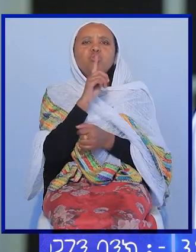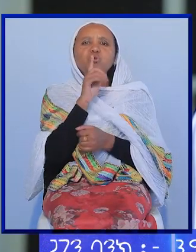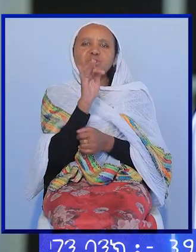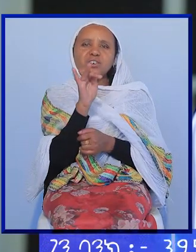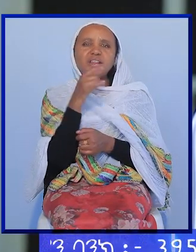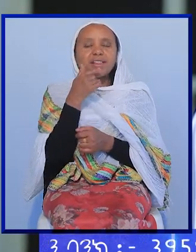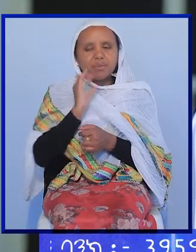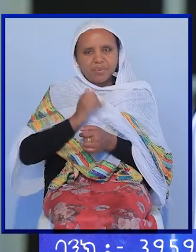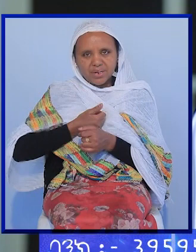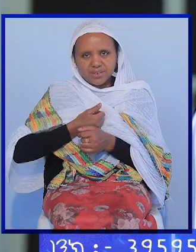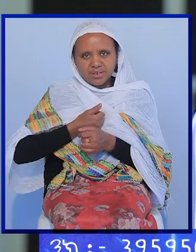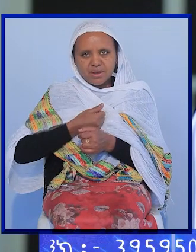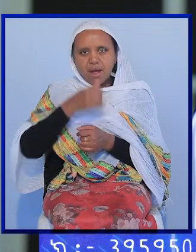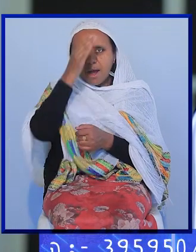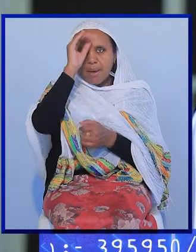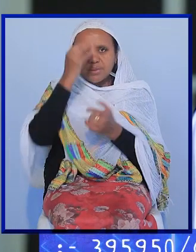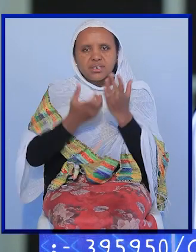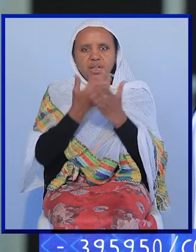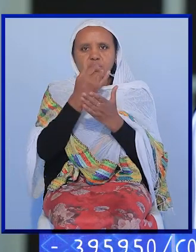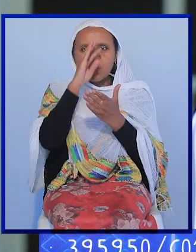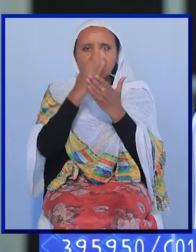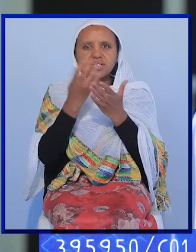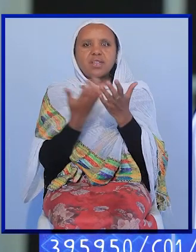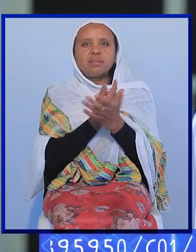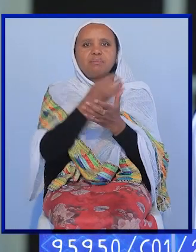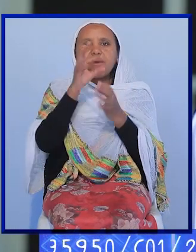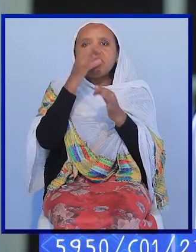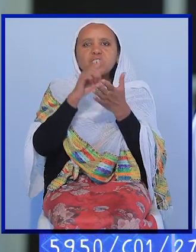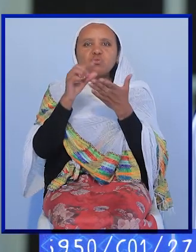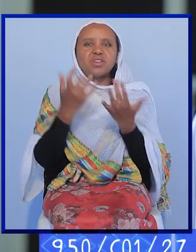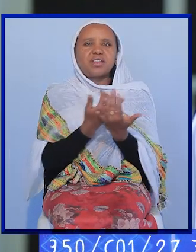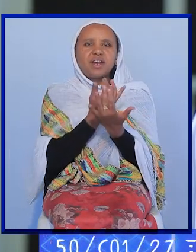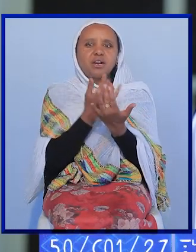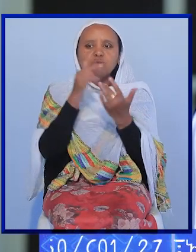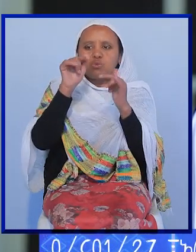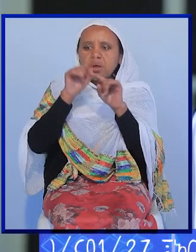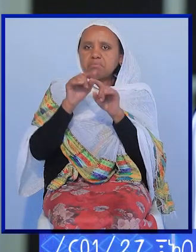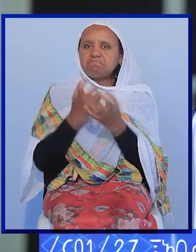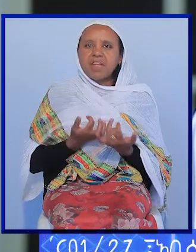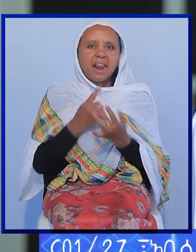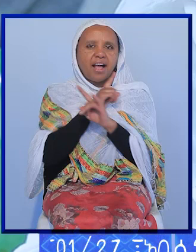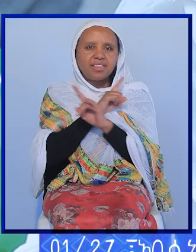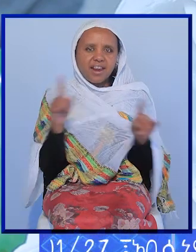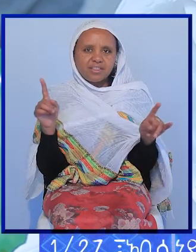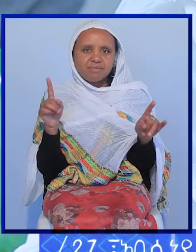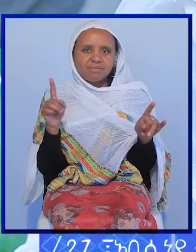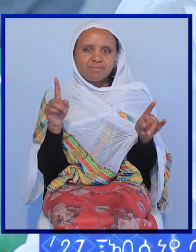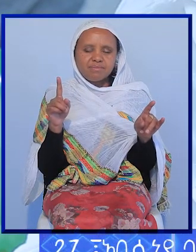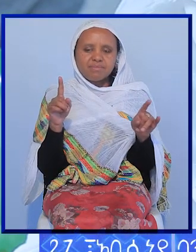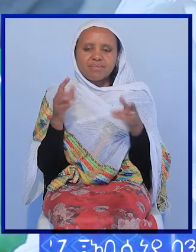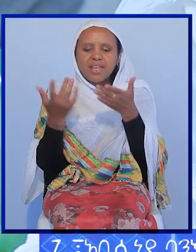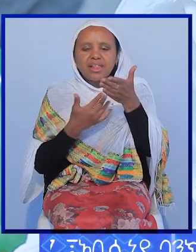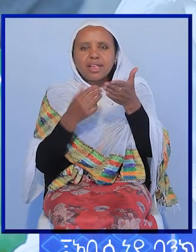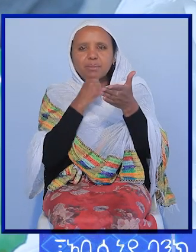ይላታል እመቤታችን። አብ እሳት፣ ወልድ እሳት፣ መንፈስ ቅዱስ እሳት እንላለን። ያ እሳት ግን እርሷን አላቃጠላት። አያችሁ?